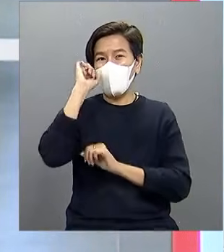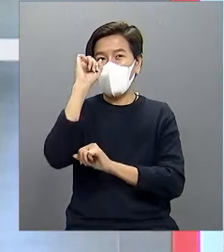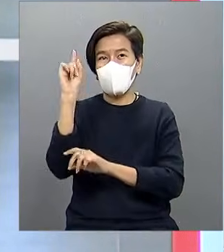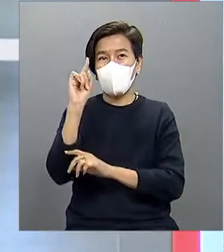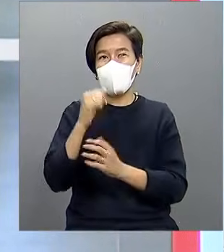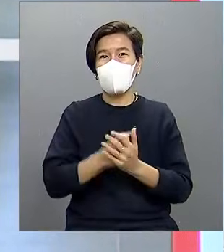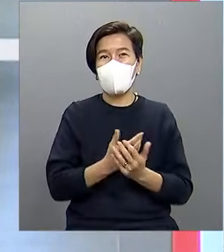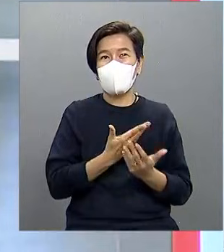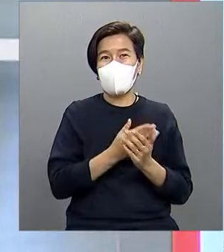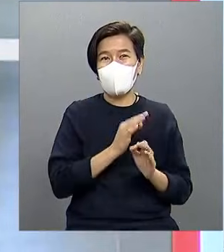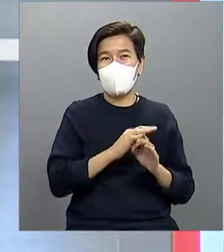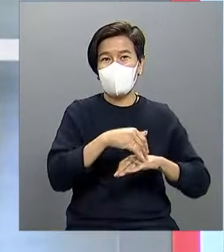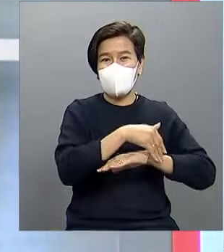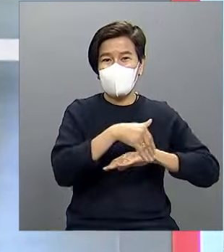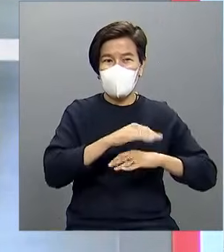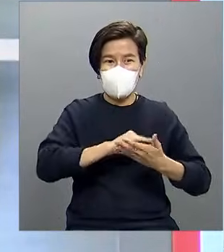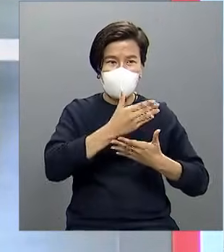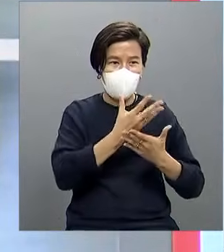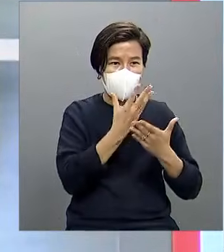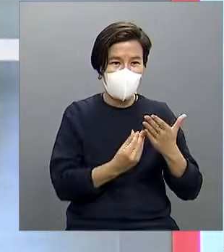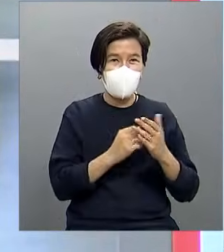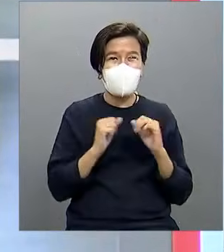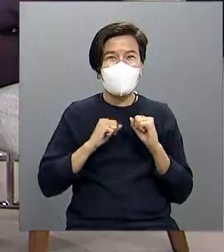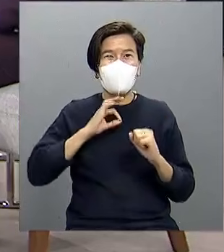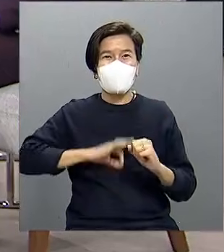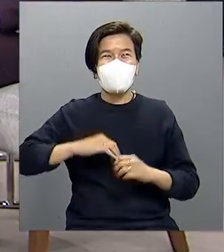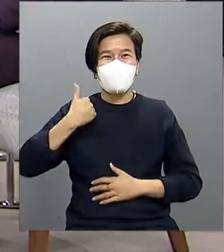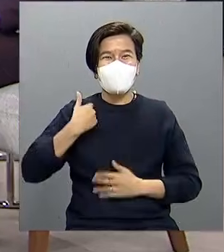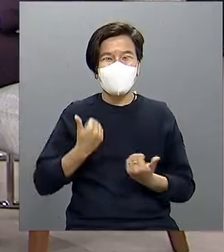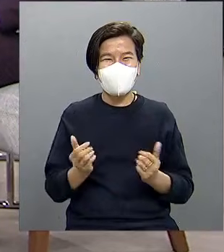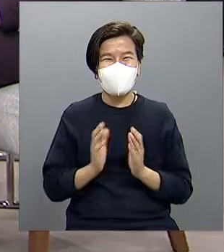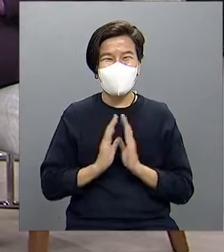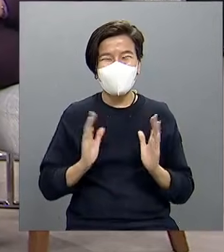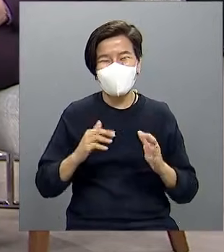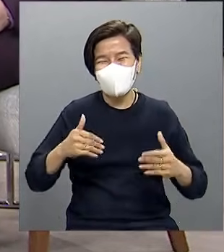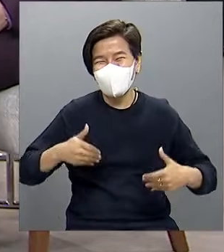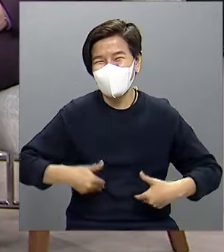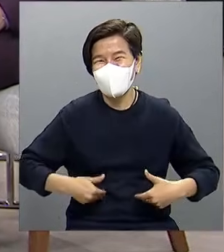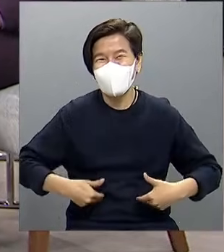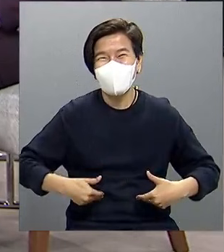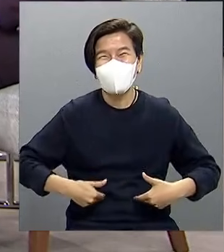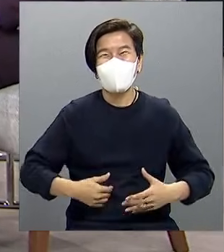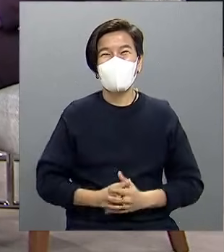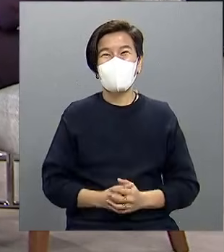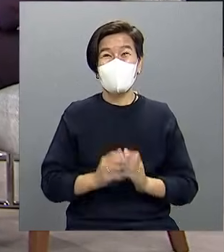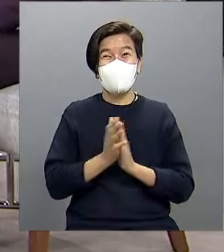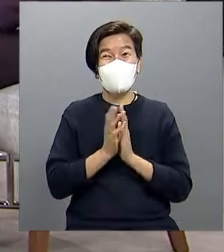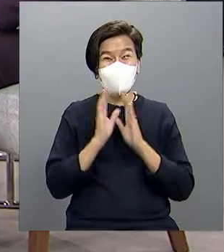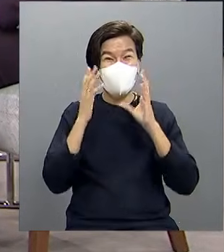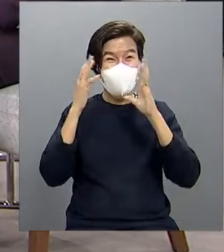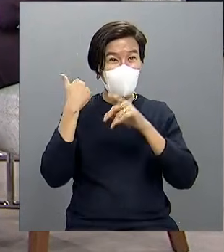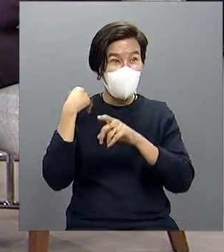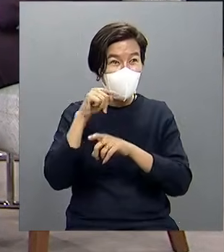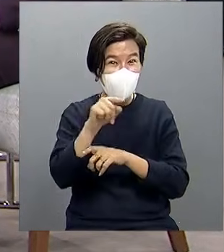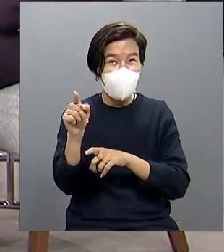าทเราก็รู้สึกหนาวแล้วขอบคุณค่ะ นี่แคปชั่นมาแล้วมีเสียงปรบมือจาก FC